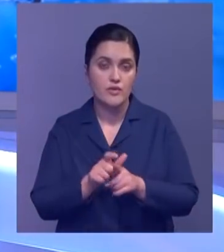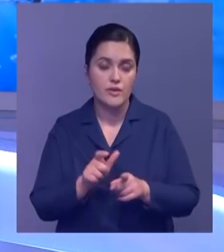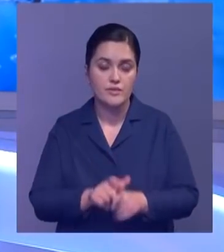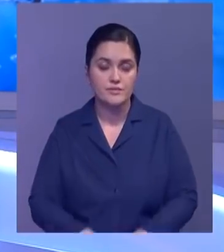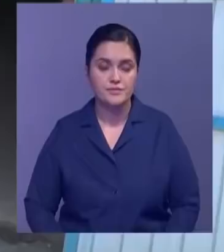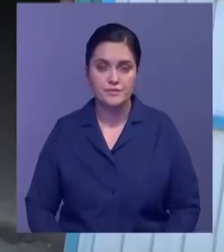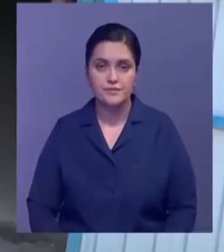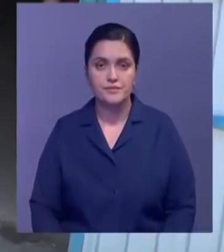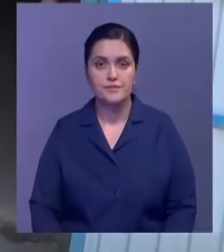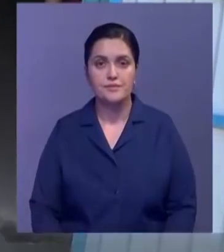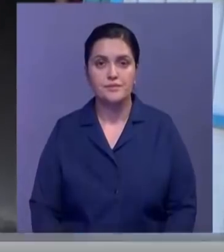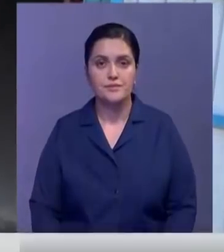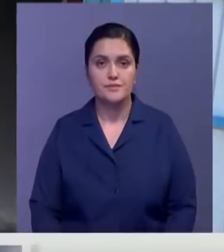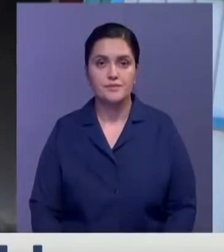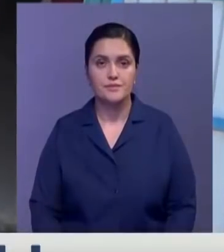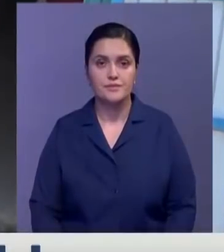слово.